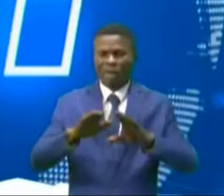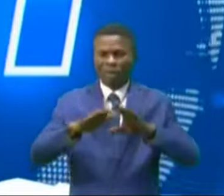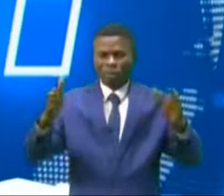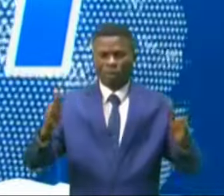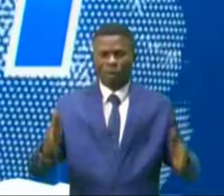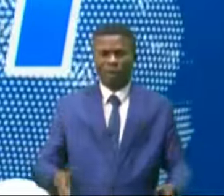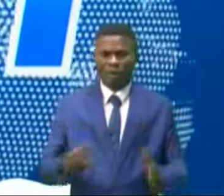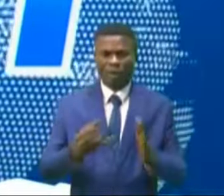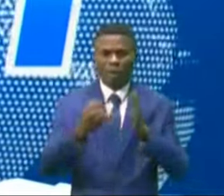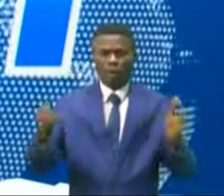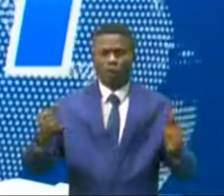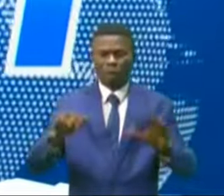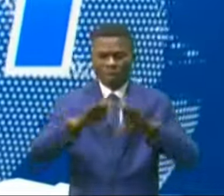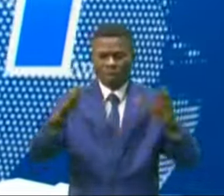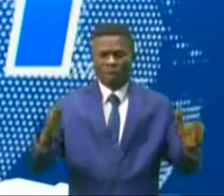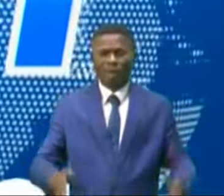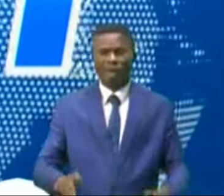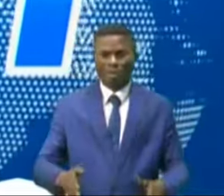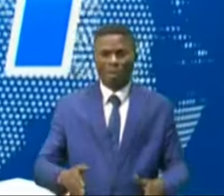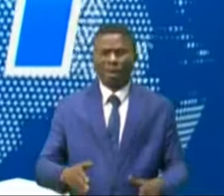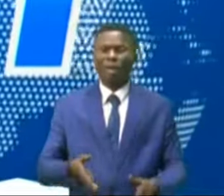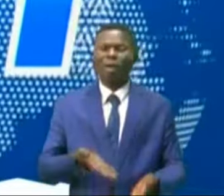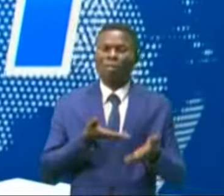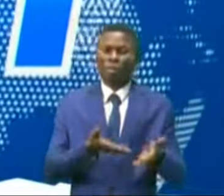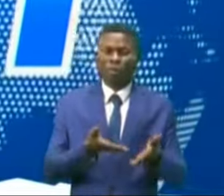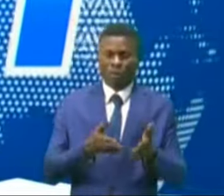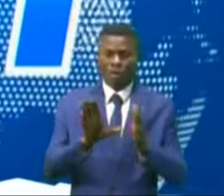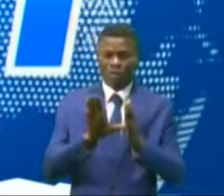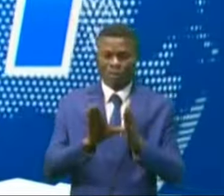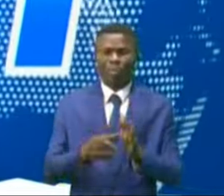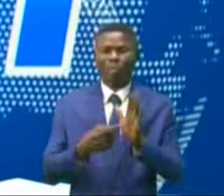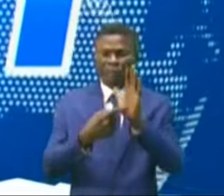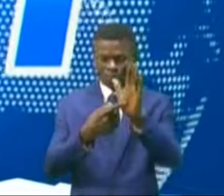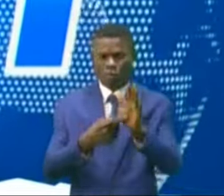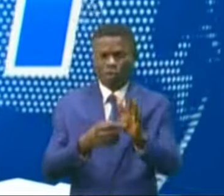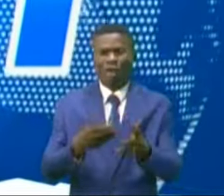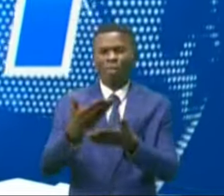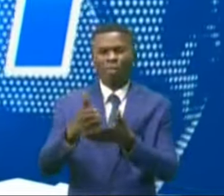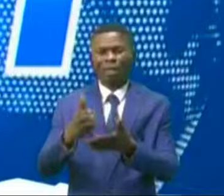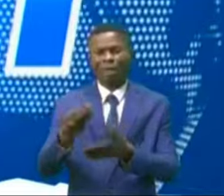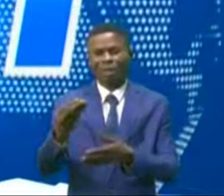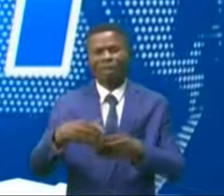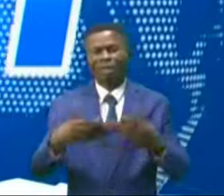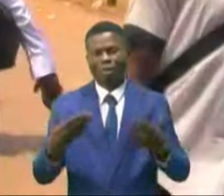d'une 60aine des bancs. C'est à suivre dans ce reportage de Yvette Makoutima.